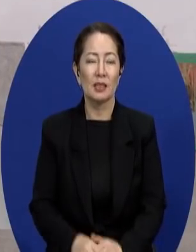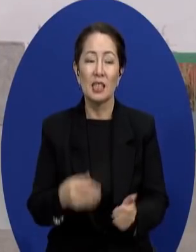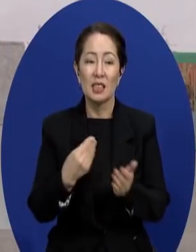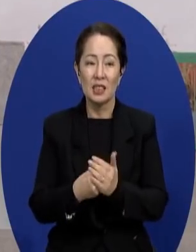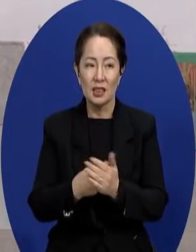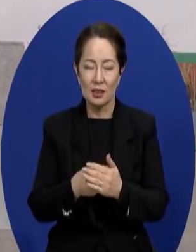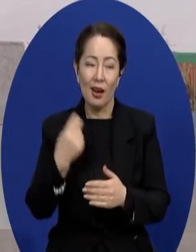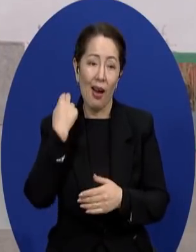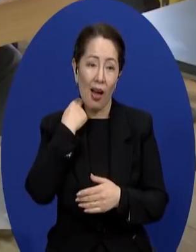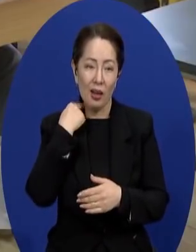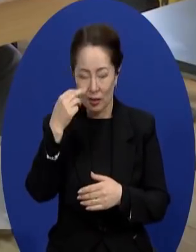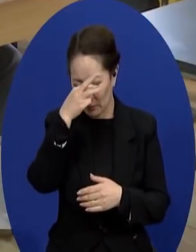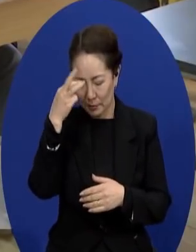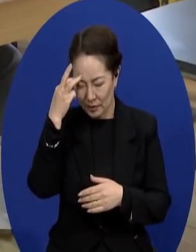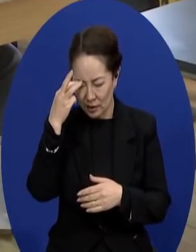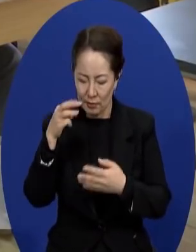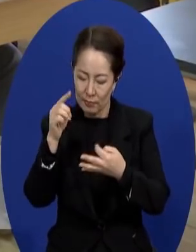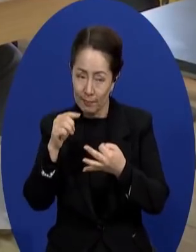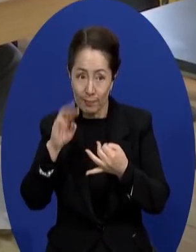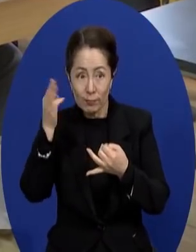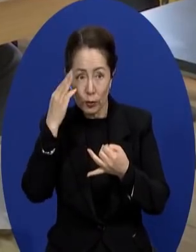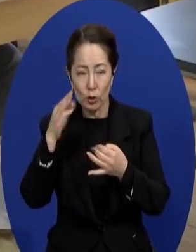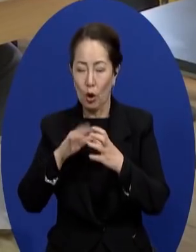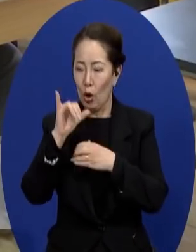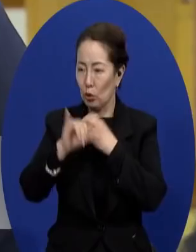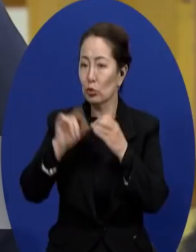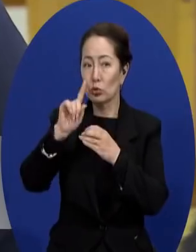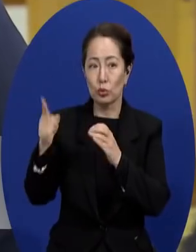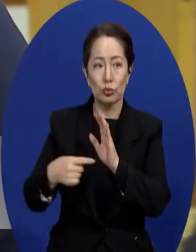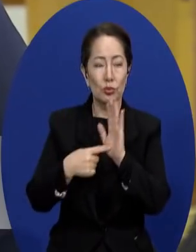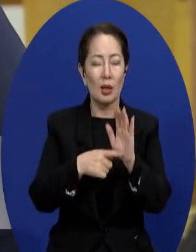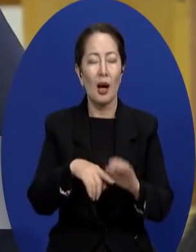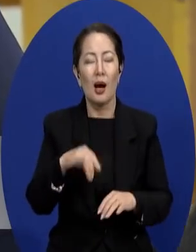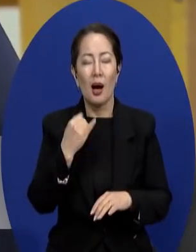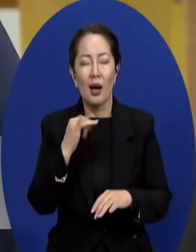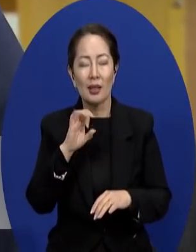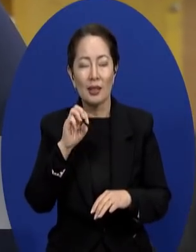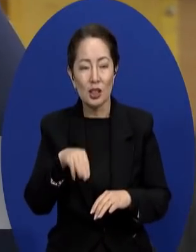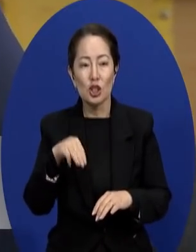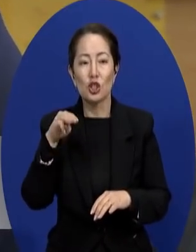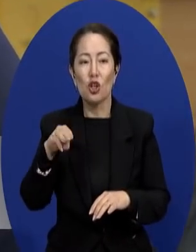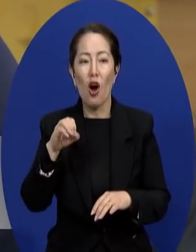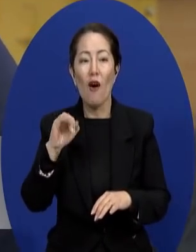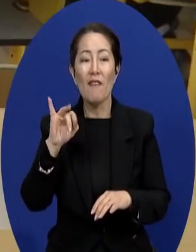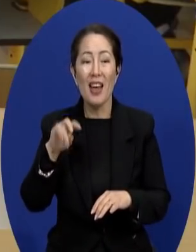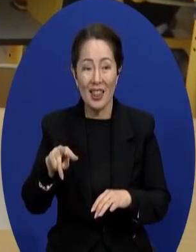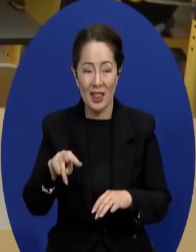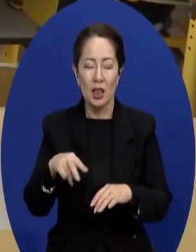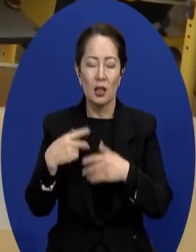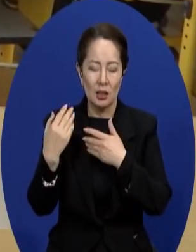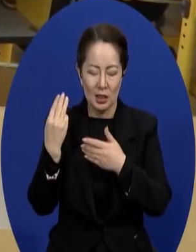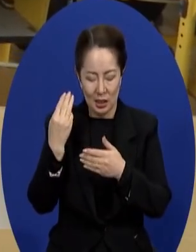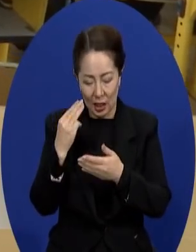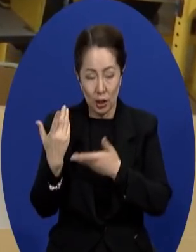Жишээлбэл англи хэлний мэдлэгийн түвшинг тодорхойлж олон улсад хүлээн зөвшөөрдөг IELTS TOEFL-ийн шалгалт өгсөн сурагчид англи хэлний эсэлтийн